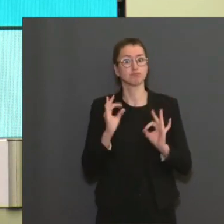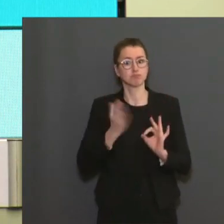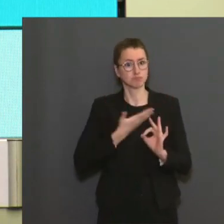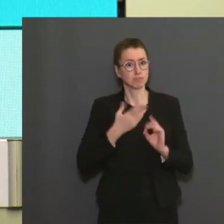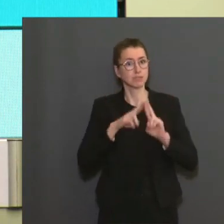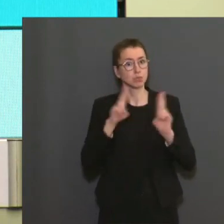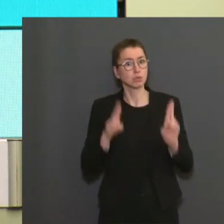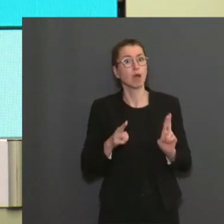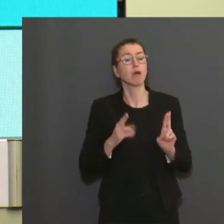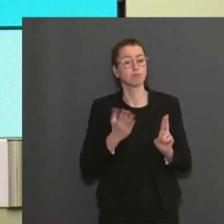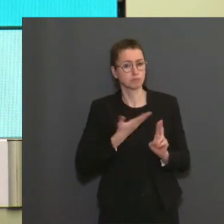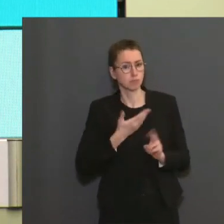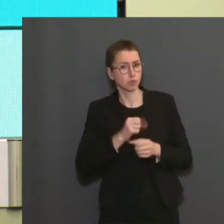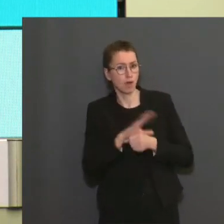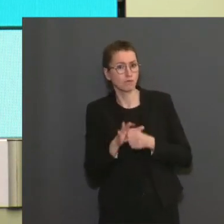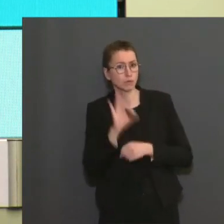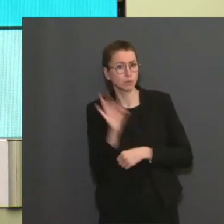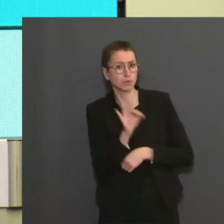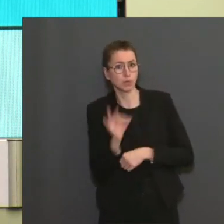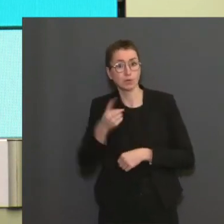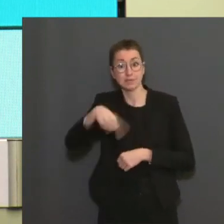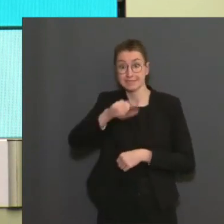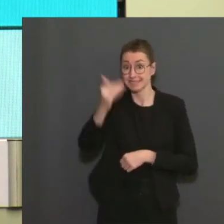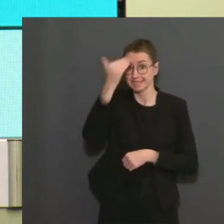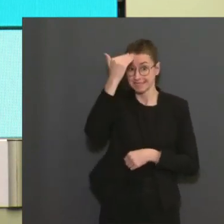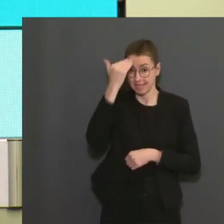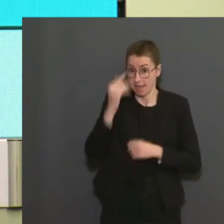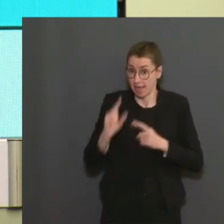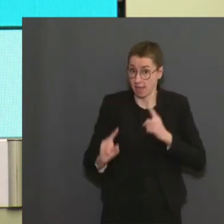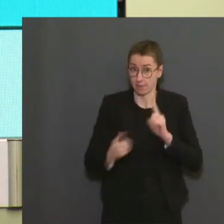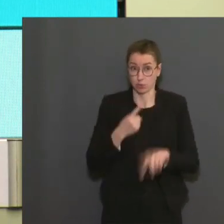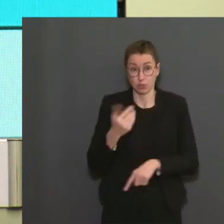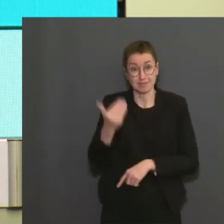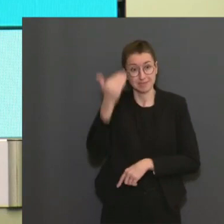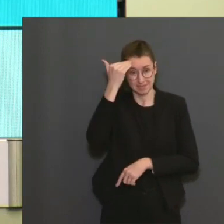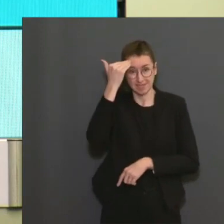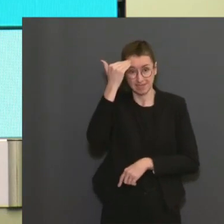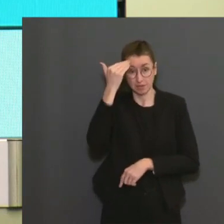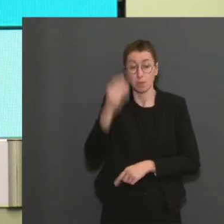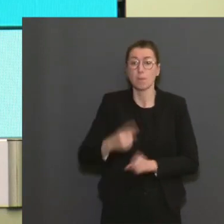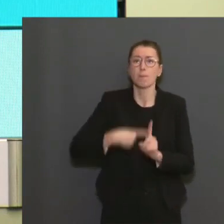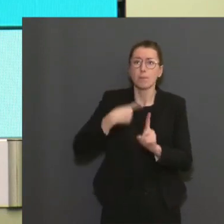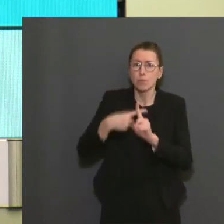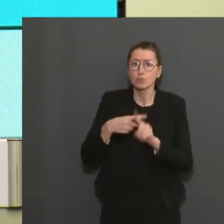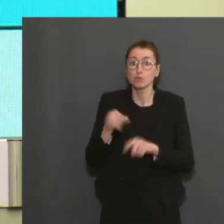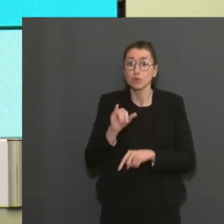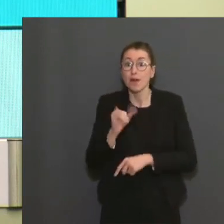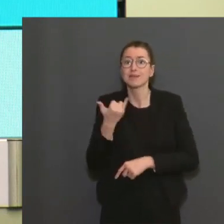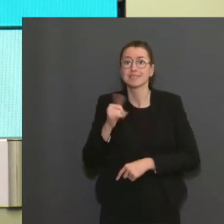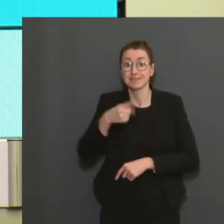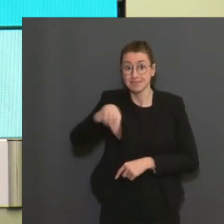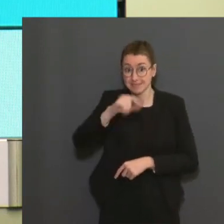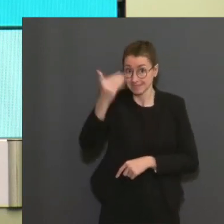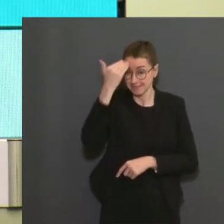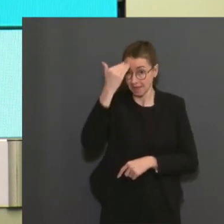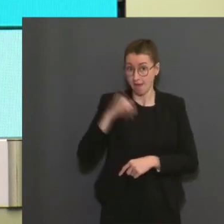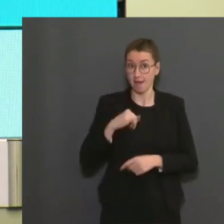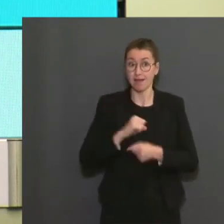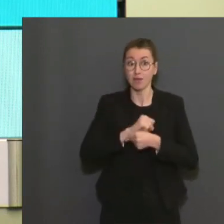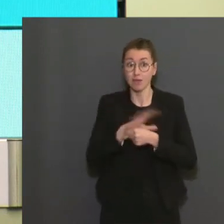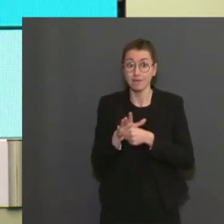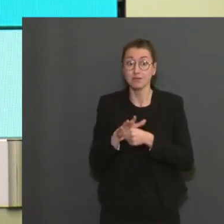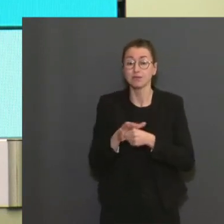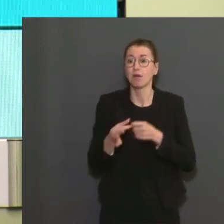Covid. Mais l'impact n'est pas tellement sur vous-même, il est dans la rupture de la chaîne de transmission. En effet, nous savons